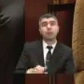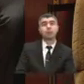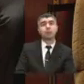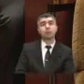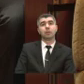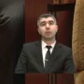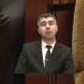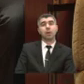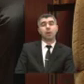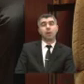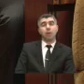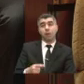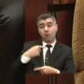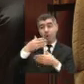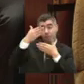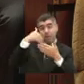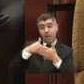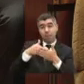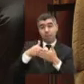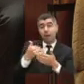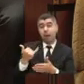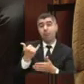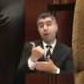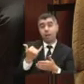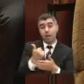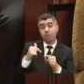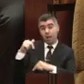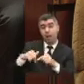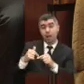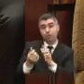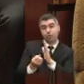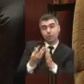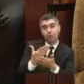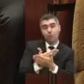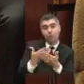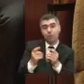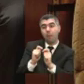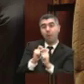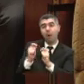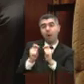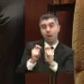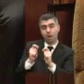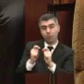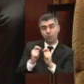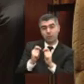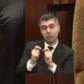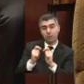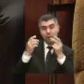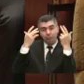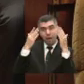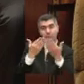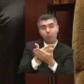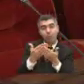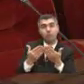بلادنا اللي كتعرف طبيعة الحال تحولات مهمة، وهذه التحولات لا بد ما يطبعها نقاش فكري ونقاش ثقافي. المفروض